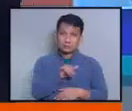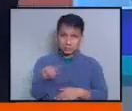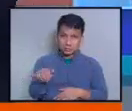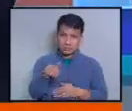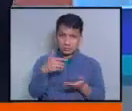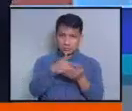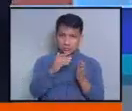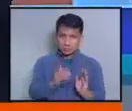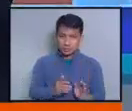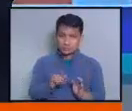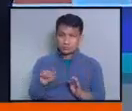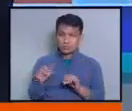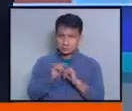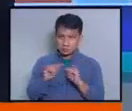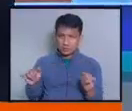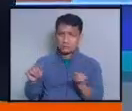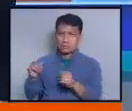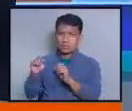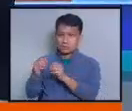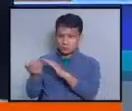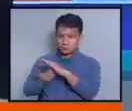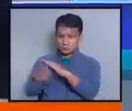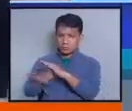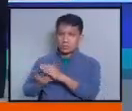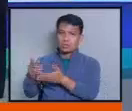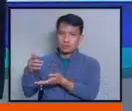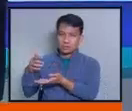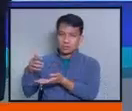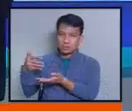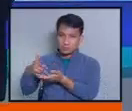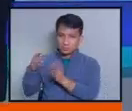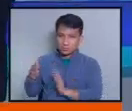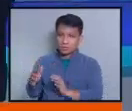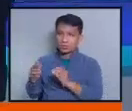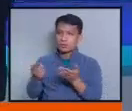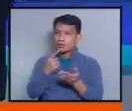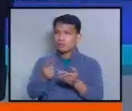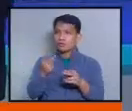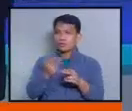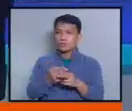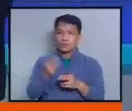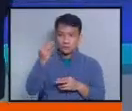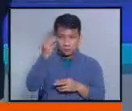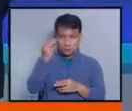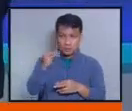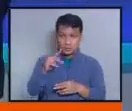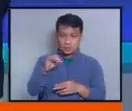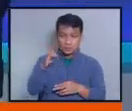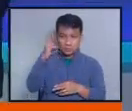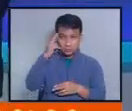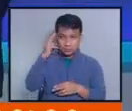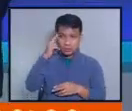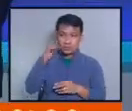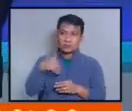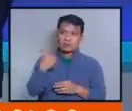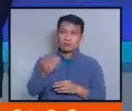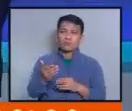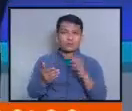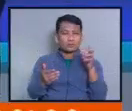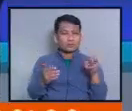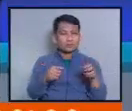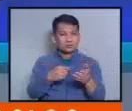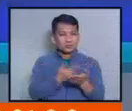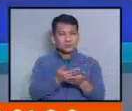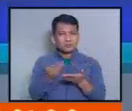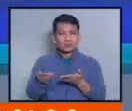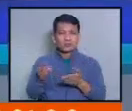estudyante rin daw ang kanilang mga parokyano na huli ang dalawang suspect na sina alias Marky at alias Ranilo nang mabilhan